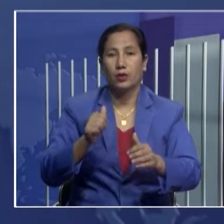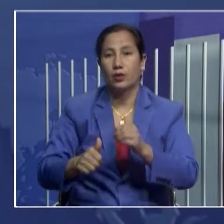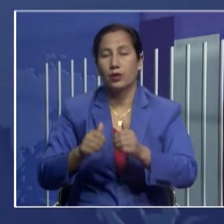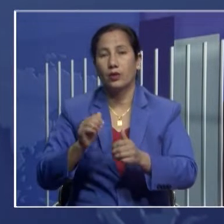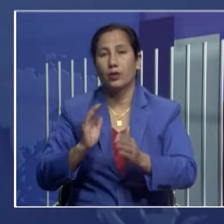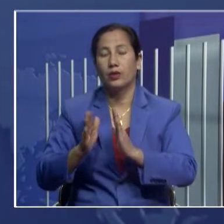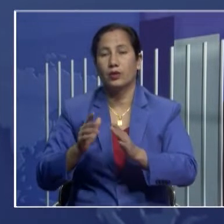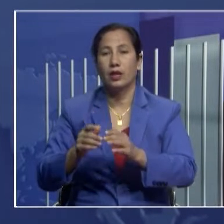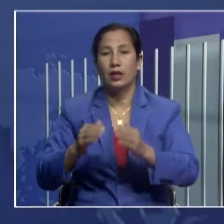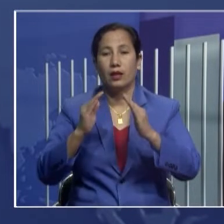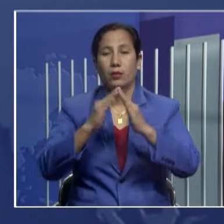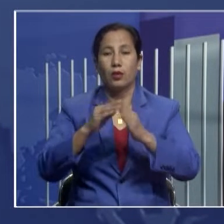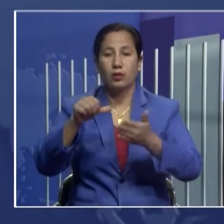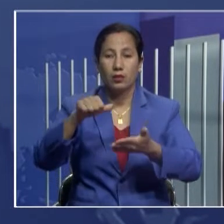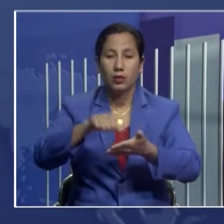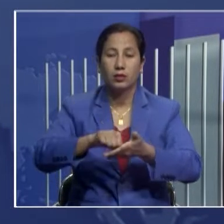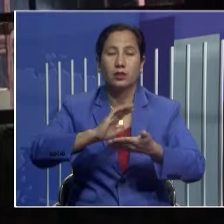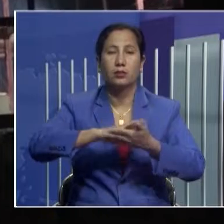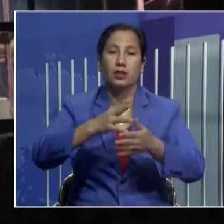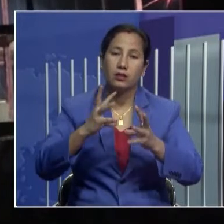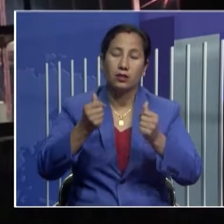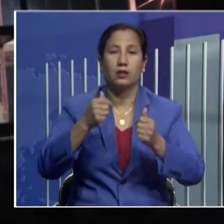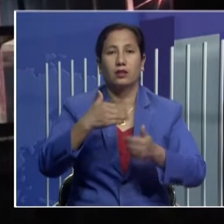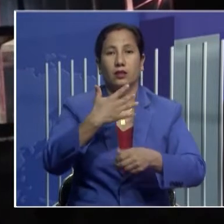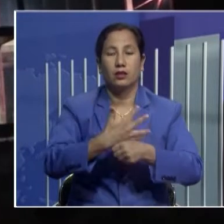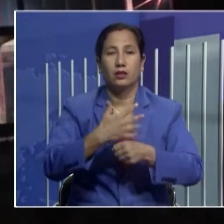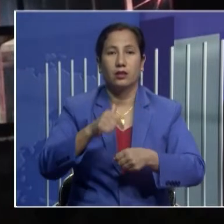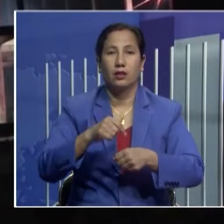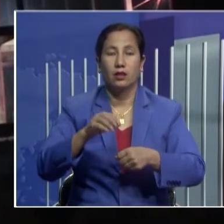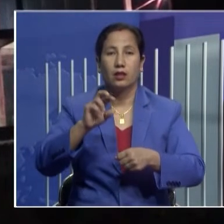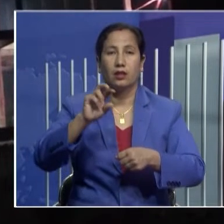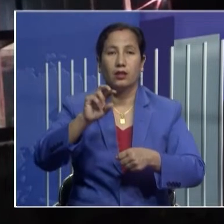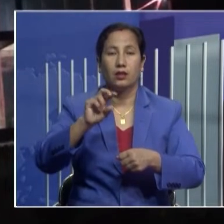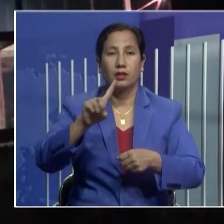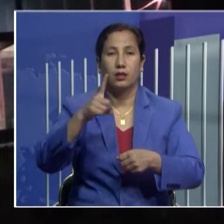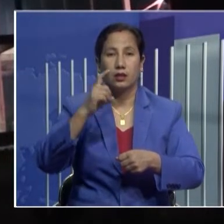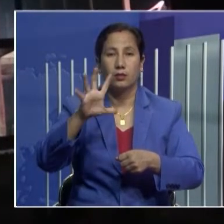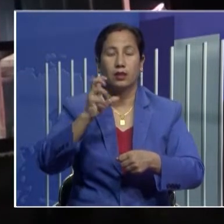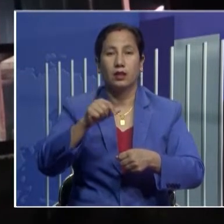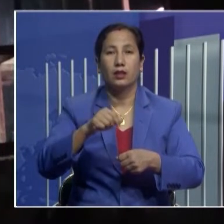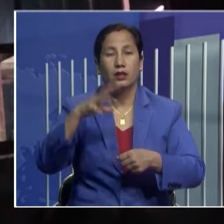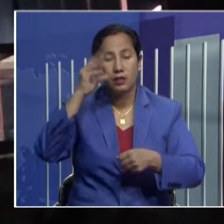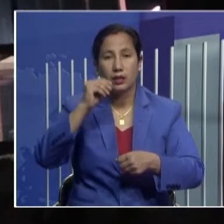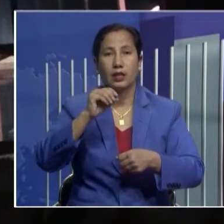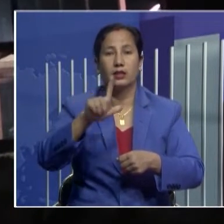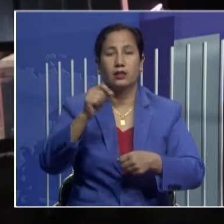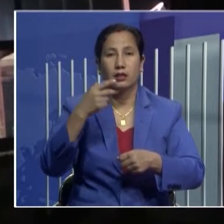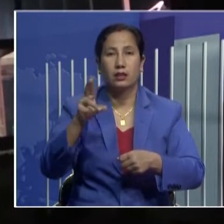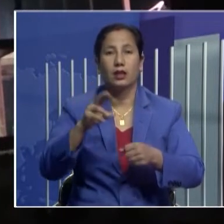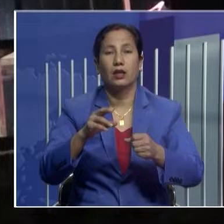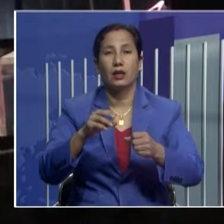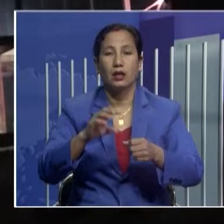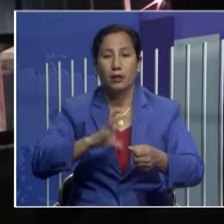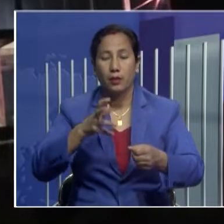मङ्सिर महिनाभित्र सक्ने लक्ष्य राखिएको छ। हरेक दिन दिउँसो 150 र राति करिब 70 श्रमिक प्रदेशसभा भवन